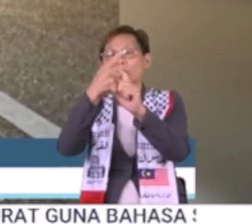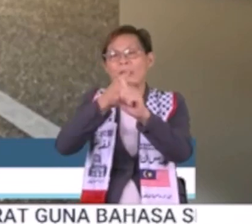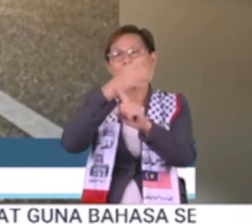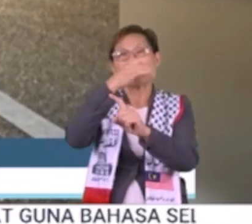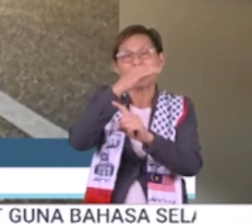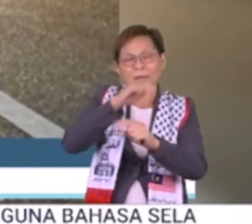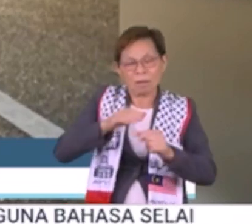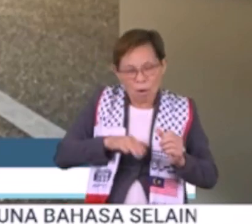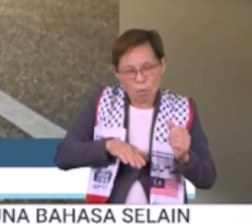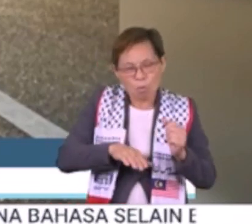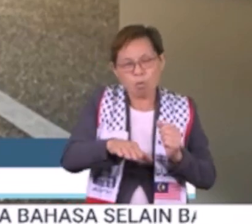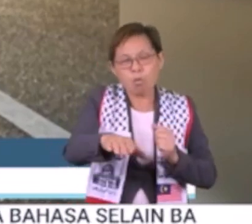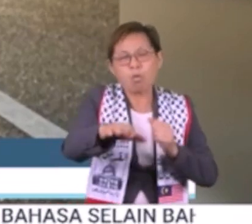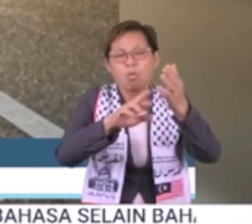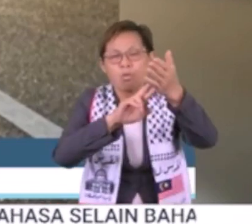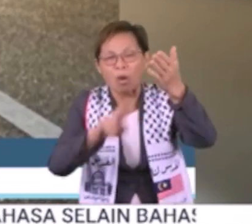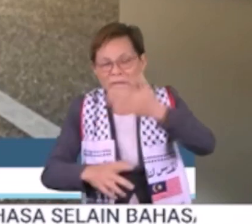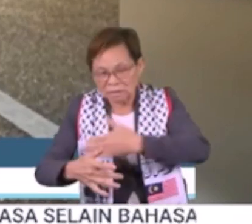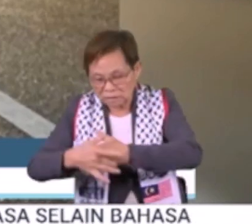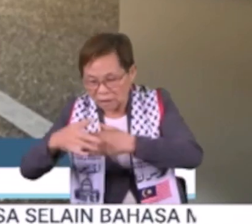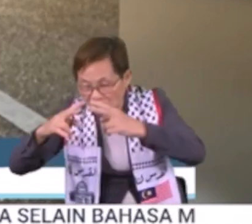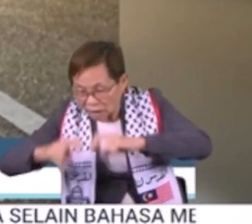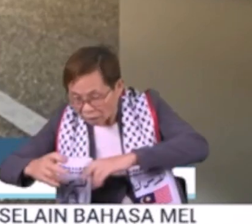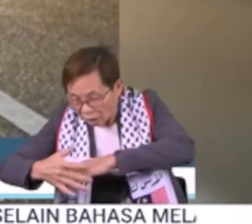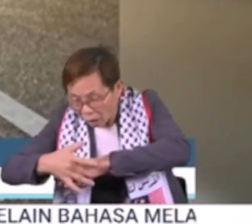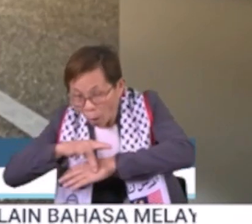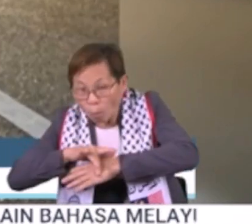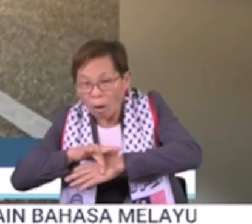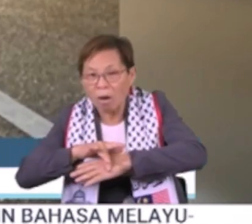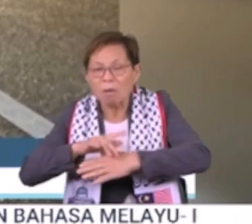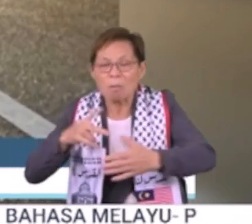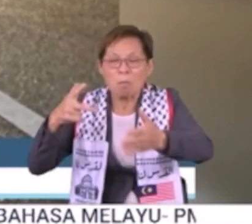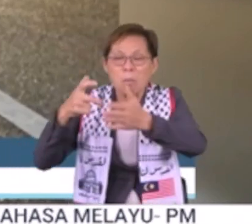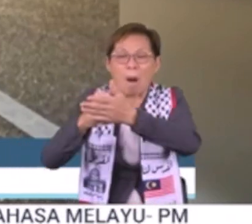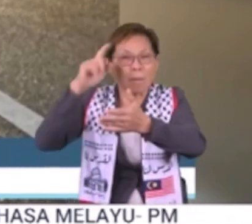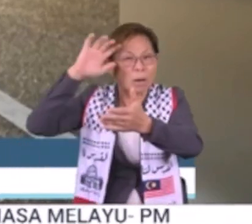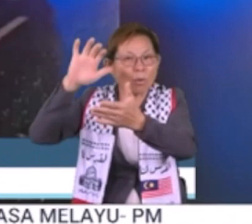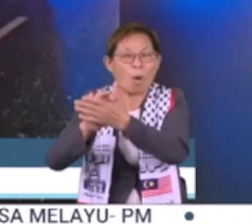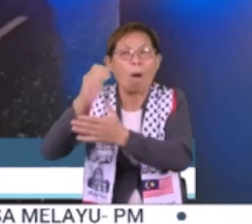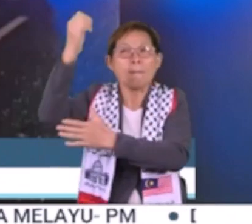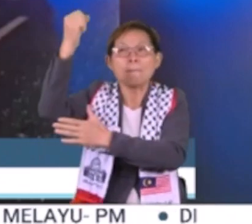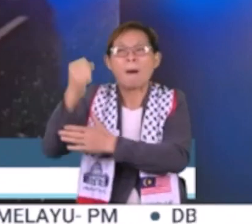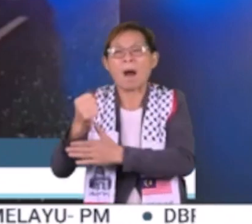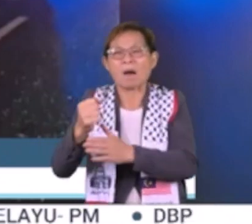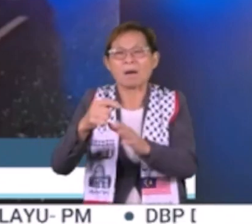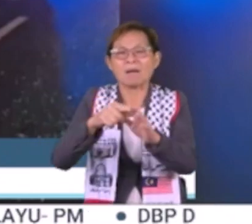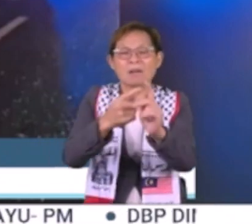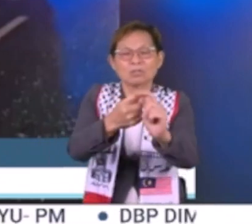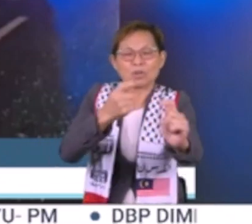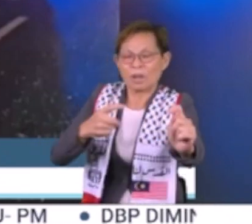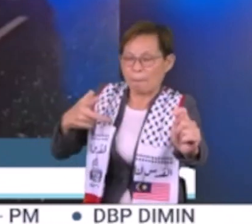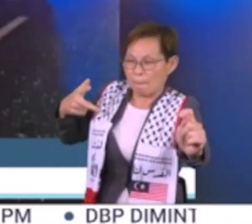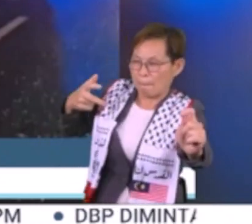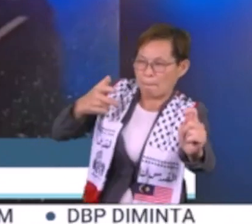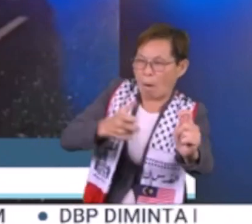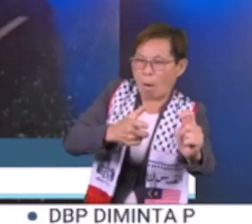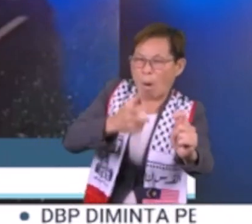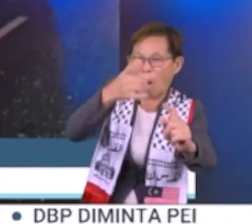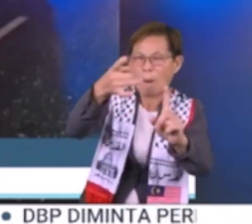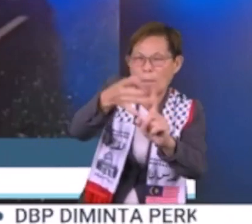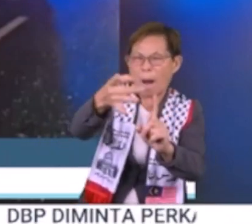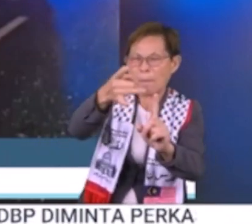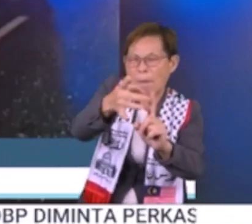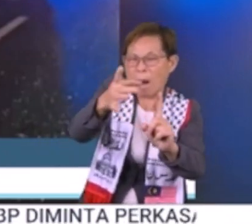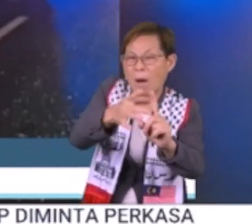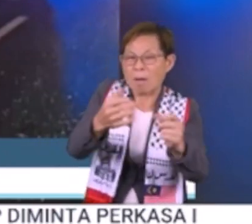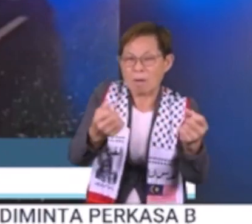Melaka menghala Rawang siasatan awal mendapati kemalangan dipercayai berlaku apabila bas terbabit merempuh belakang trailer membawa muatan besi